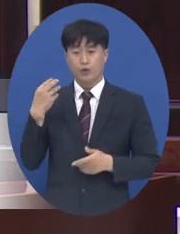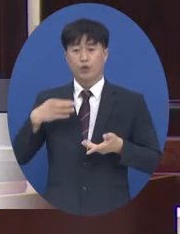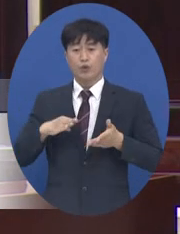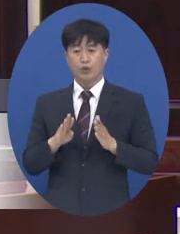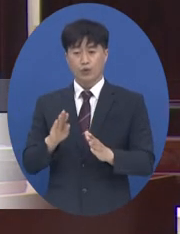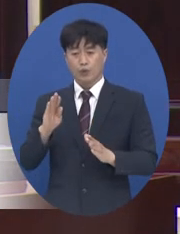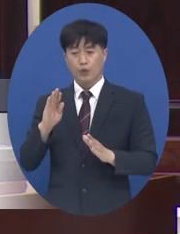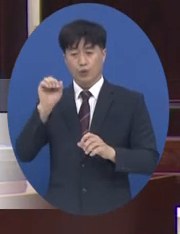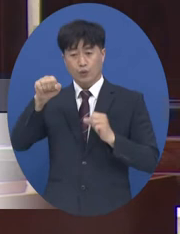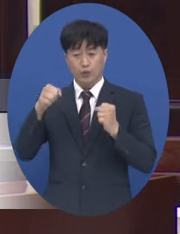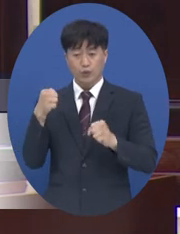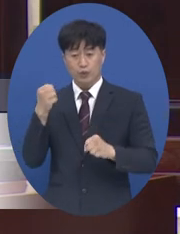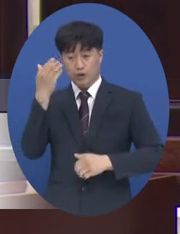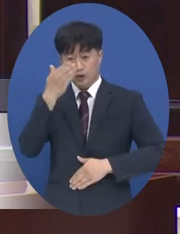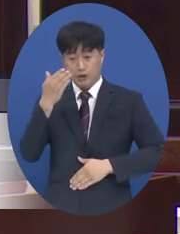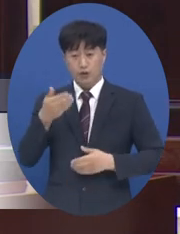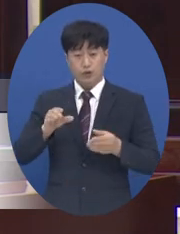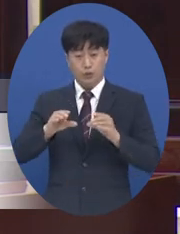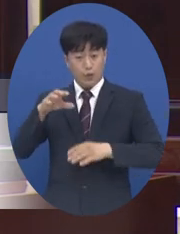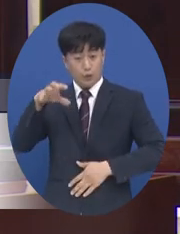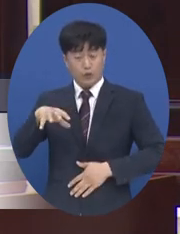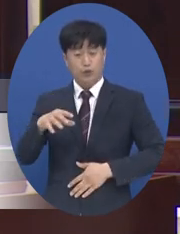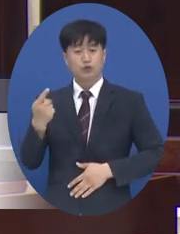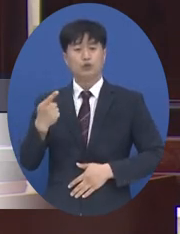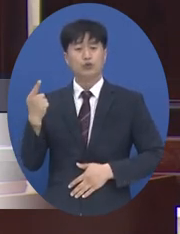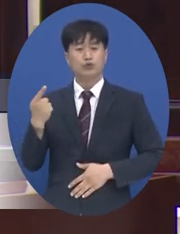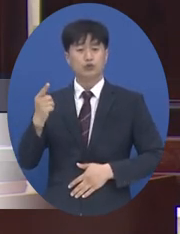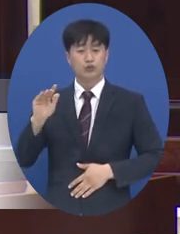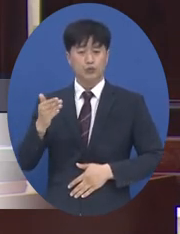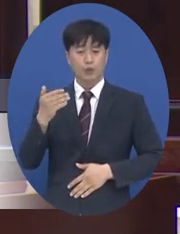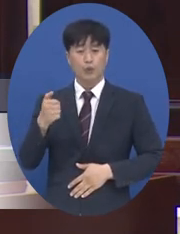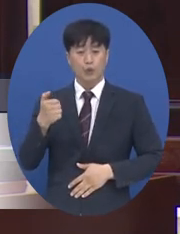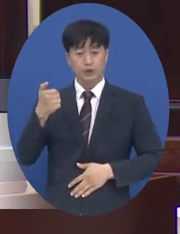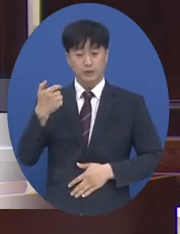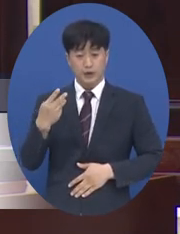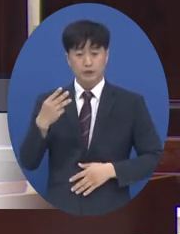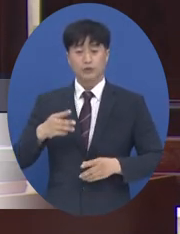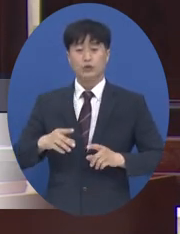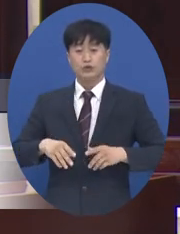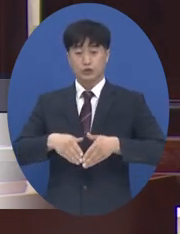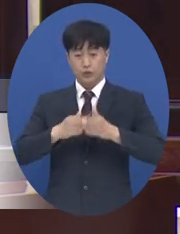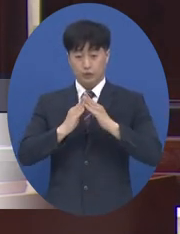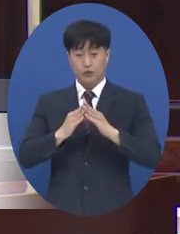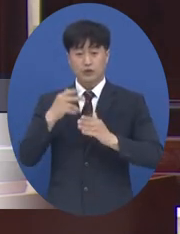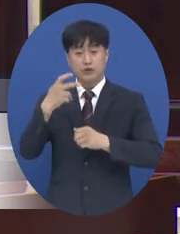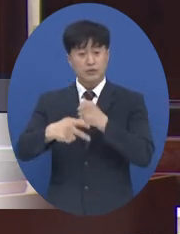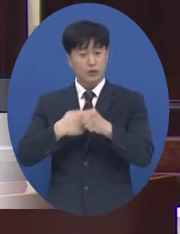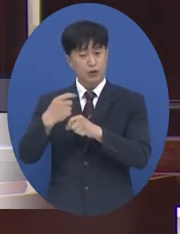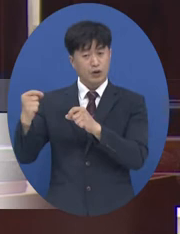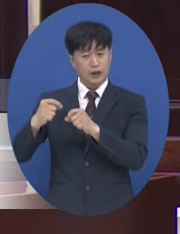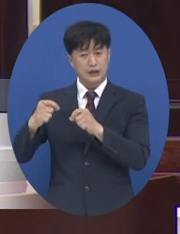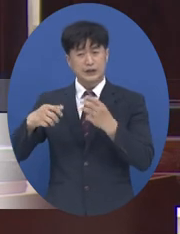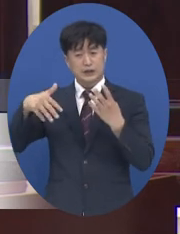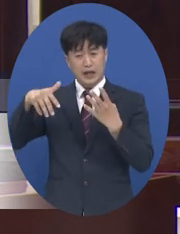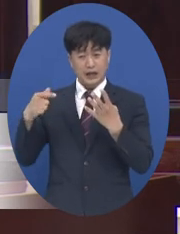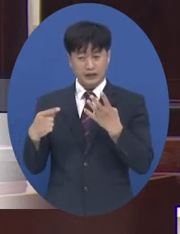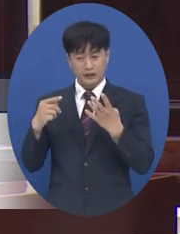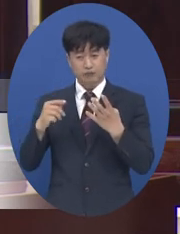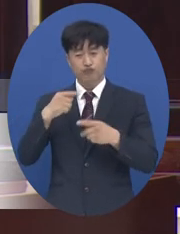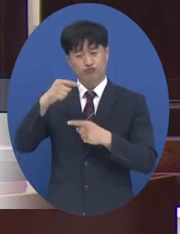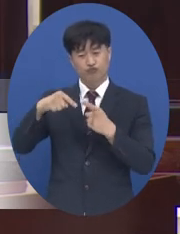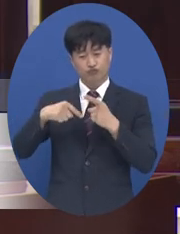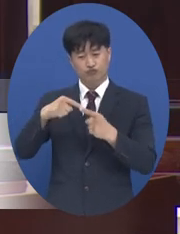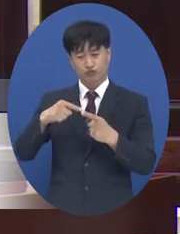경기도 동물위생시험소는 1953년 설치 이후 70년 가까이 4급 사업소로 유지되고